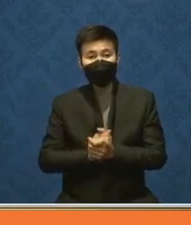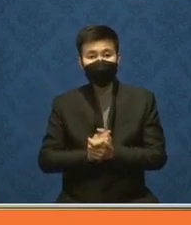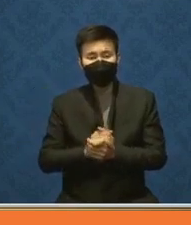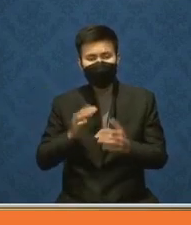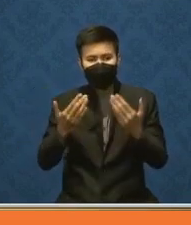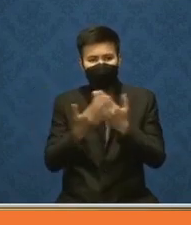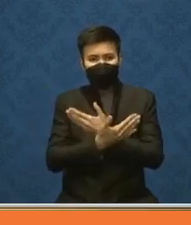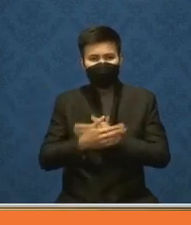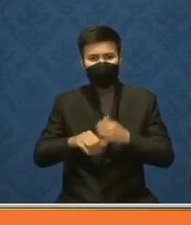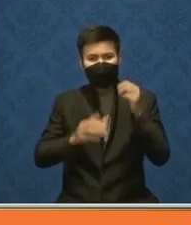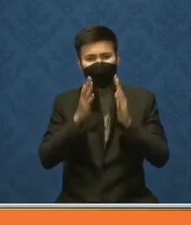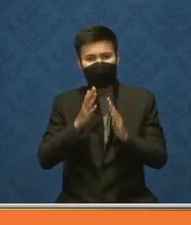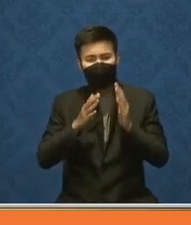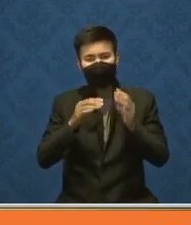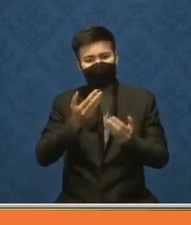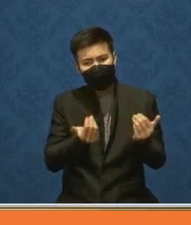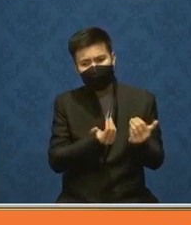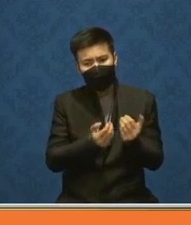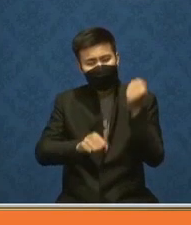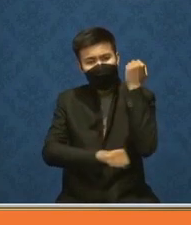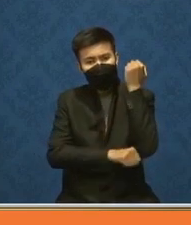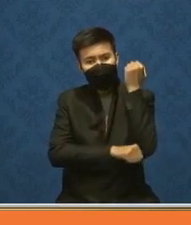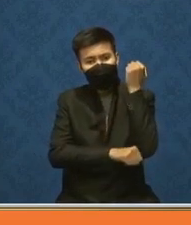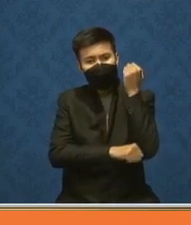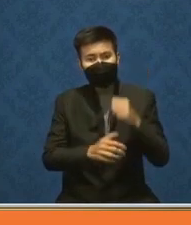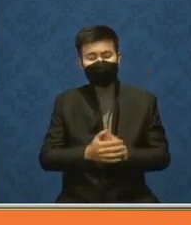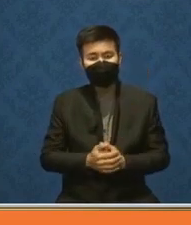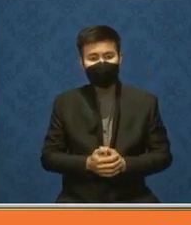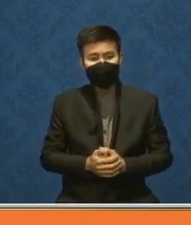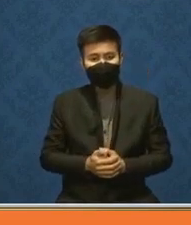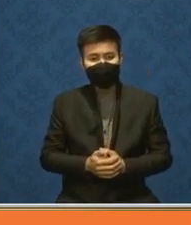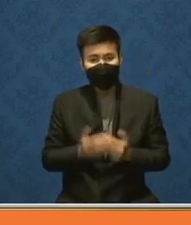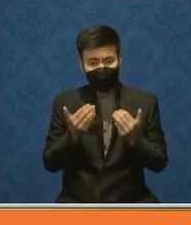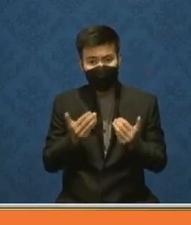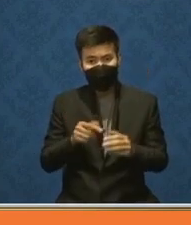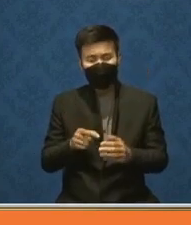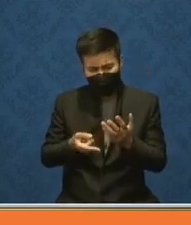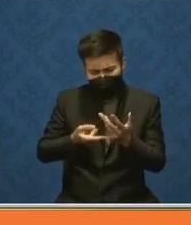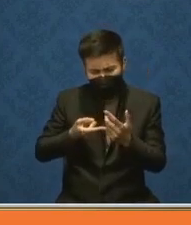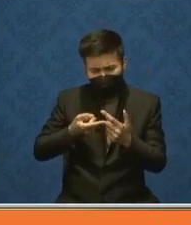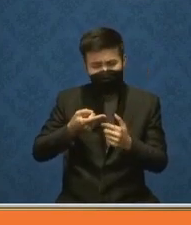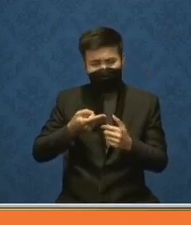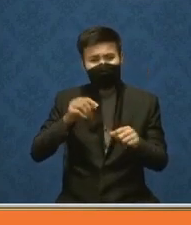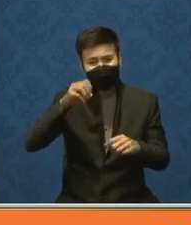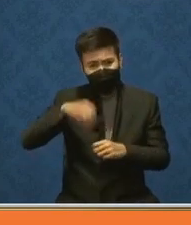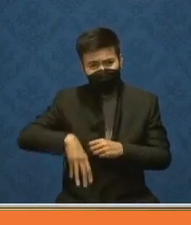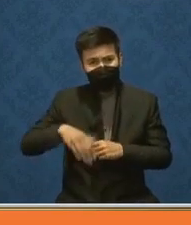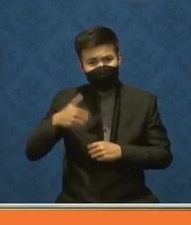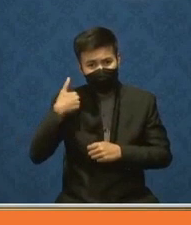กยากจนเป็นทั่วหน้าครับเพราะว่าวันนี้มันมีเด็กตกหล่นเนี่ยไปถึง 30% น